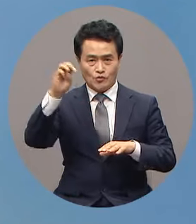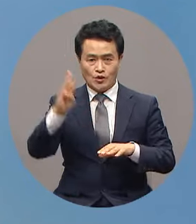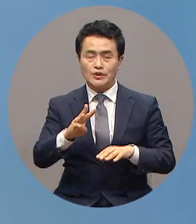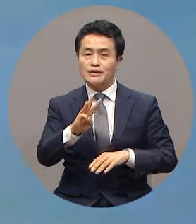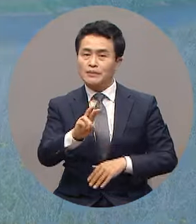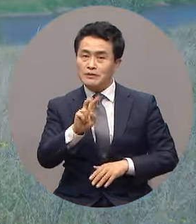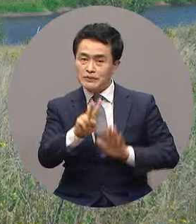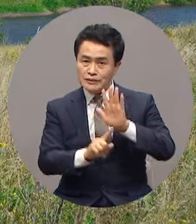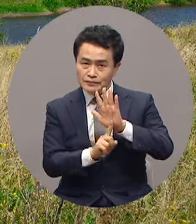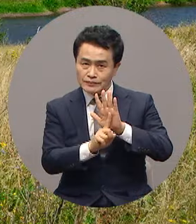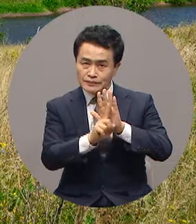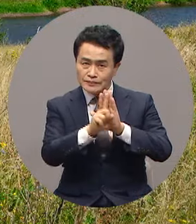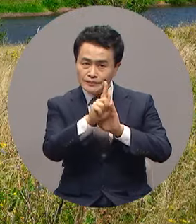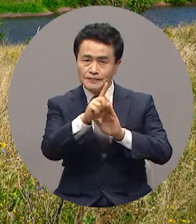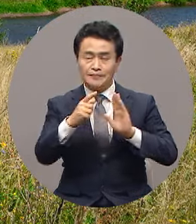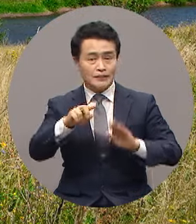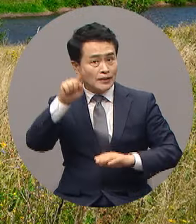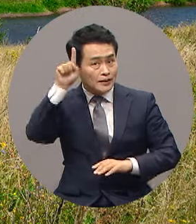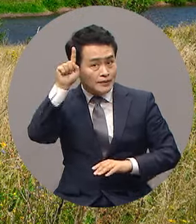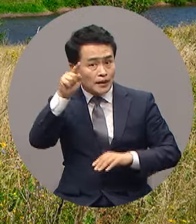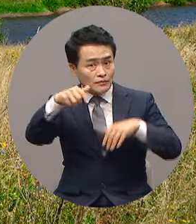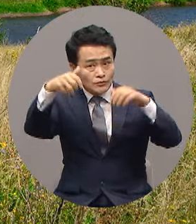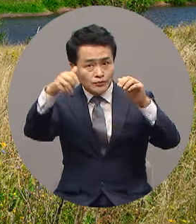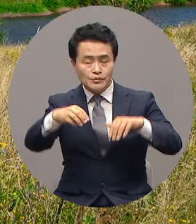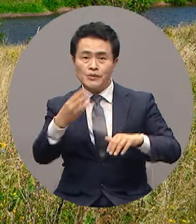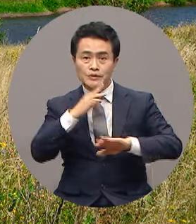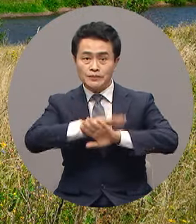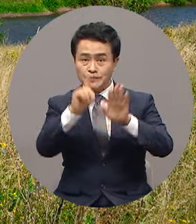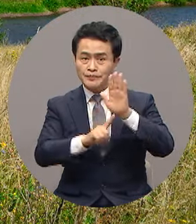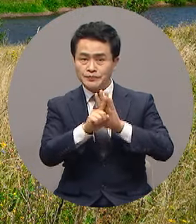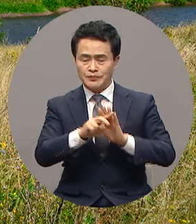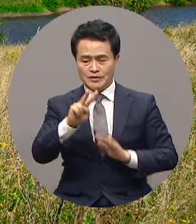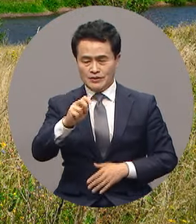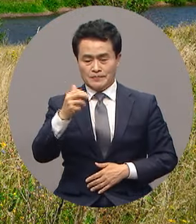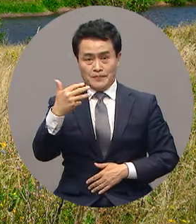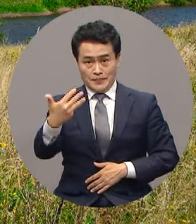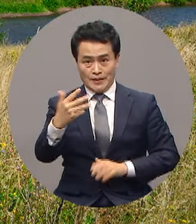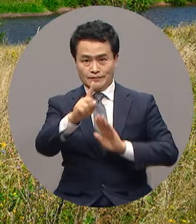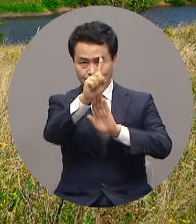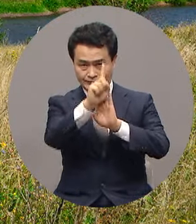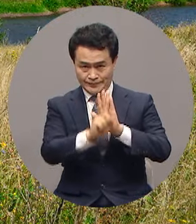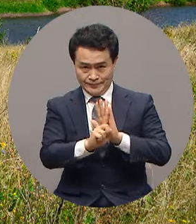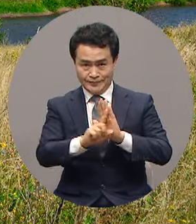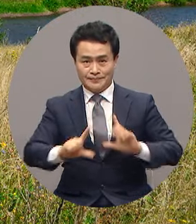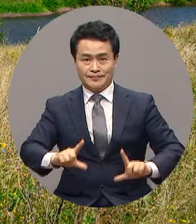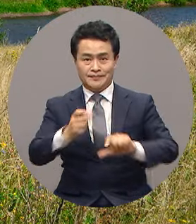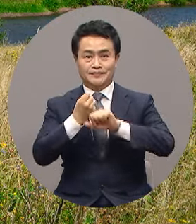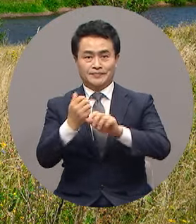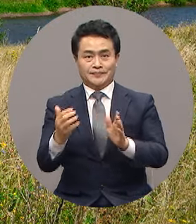32도까지 오르겠습니다 내일 비가 내리면서 서울의 낮기온은 28도 선까지 내려가겠습니다 날씨였습니다